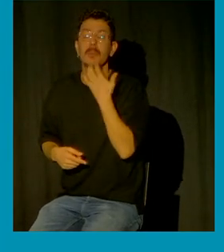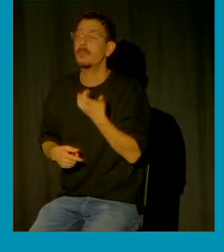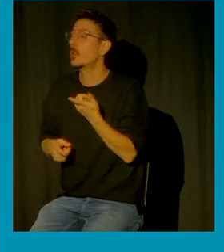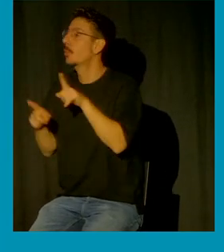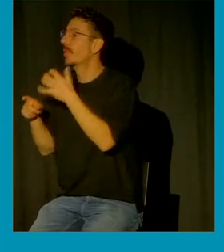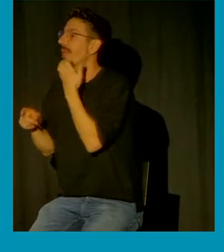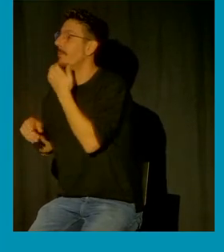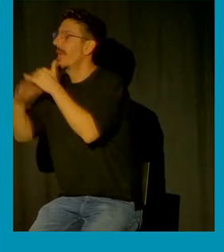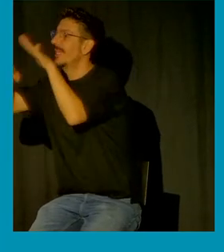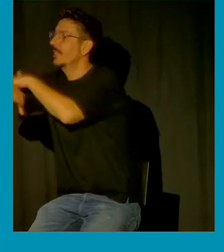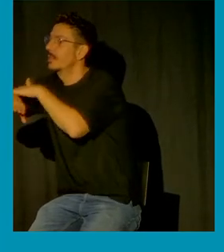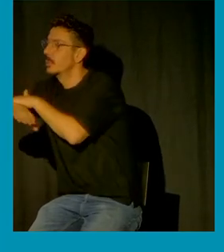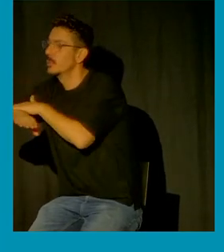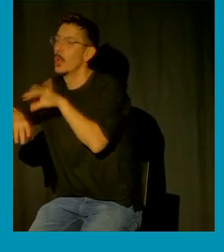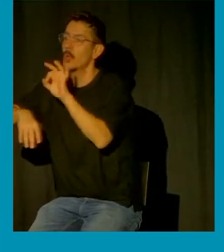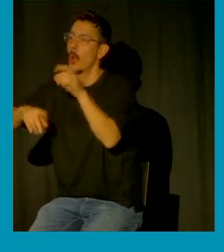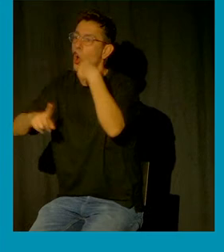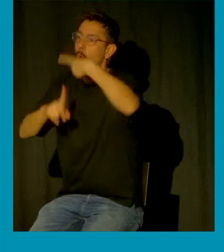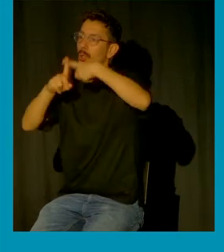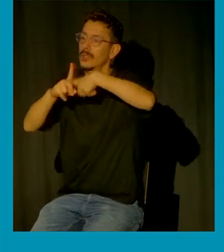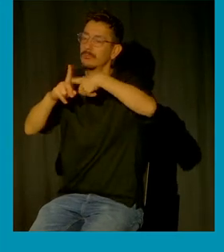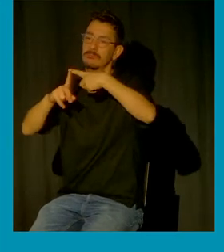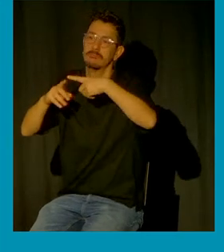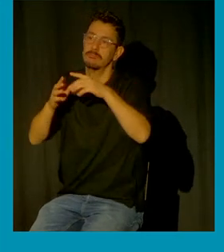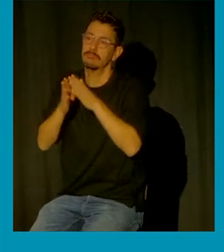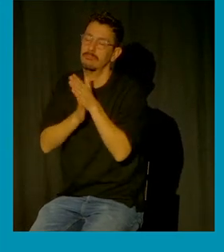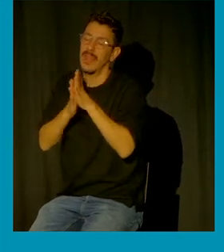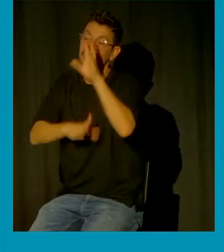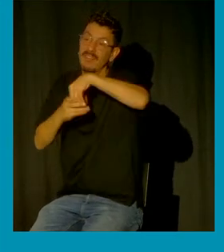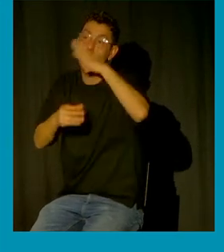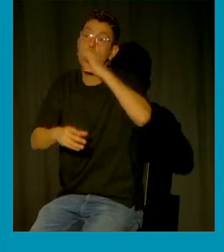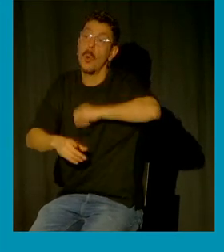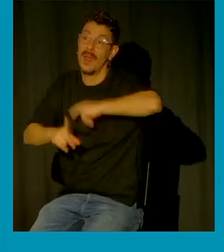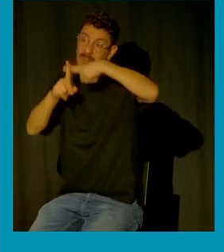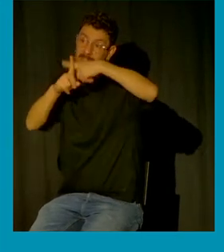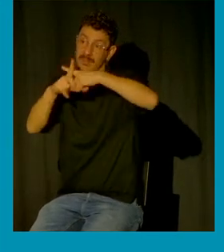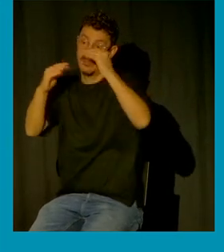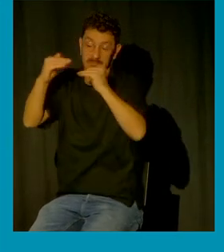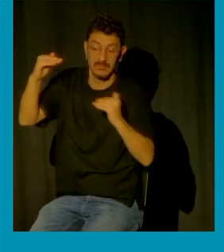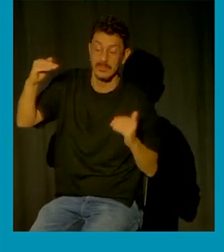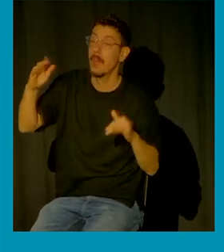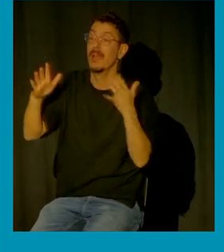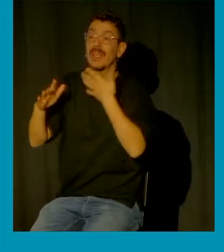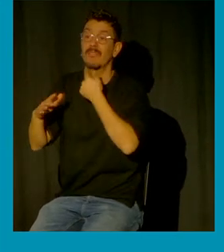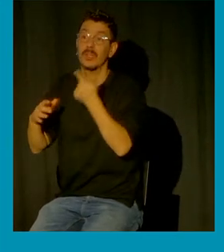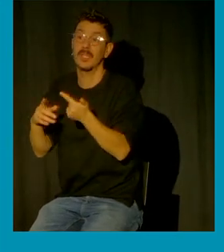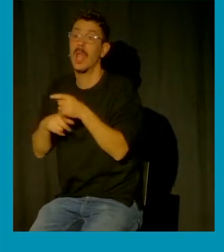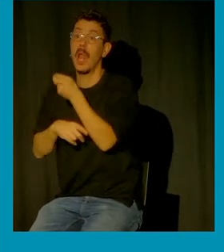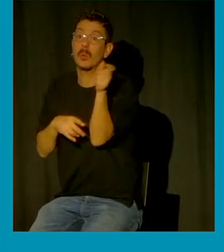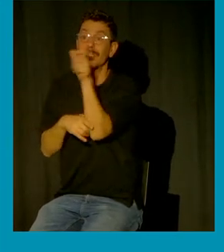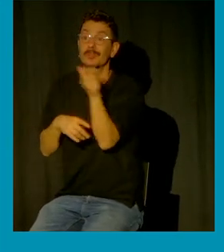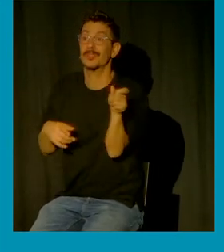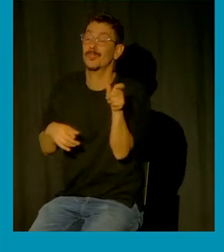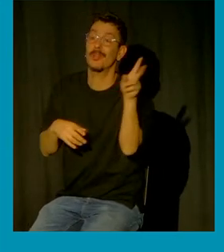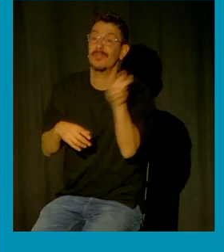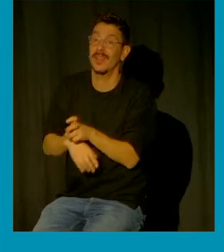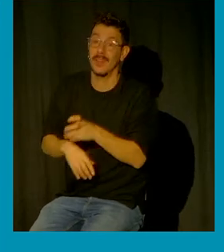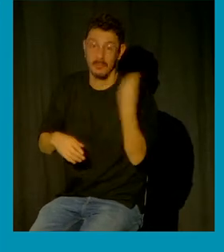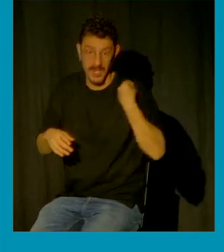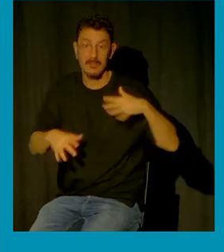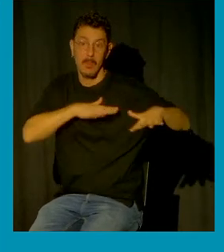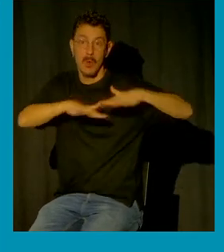diferents nivells de govern de de persones que provenen del propi moviment feminista que